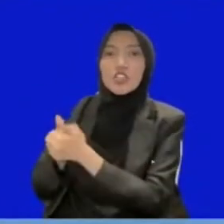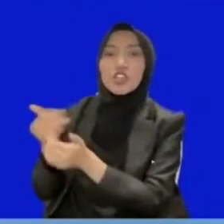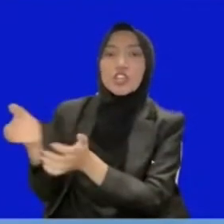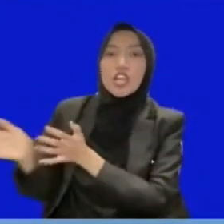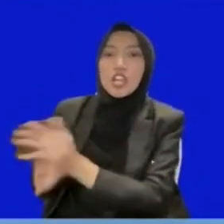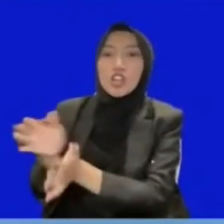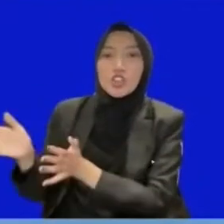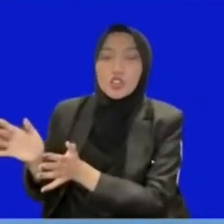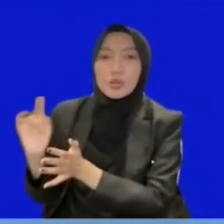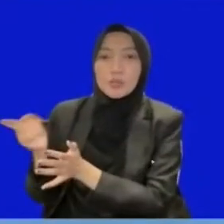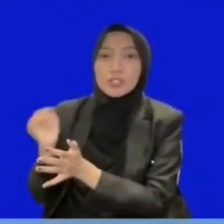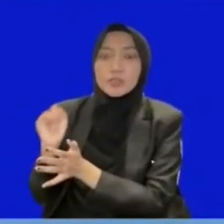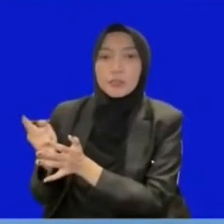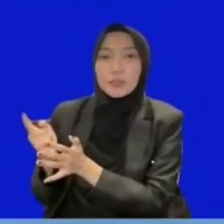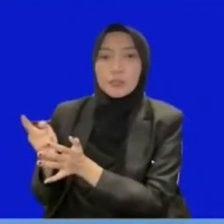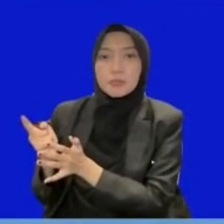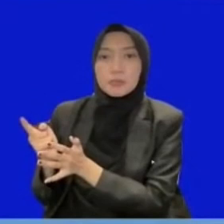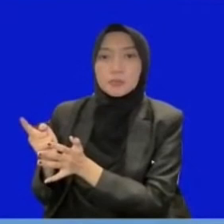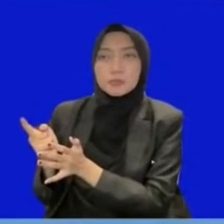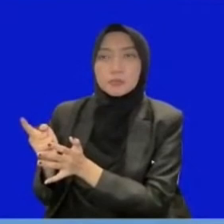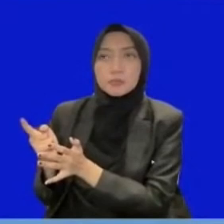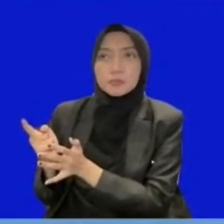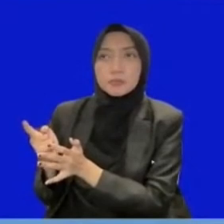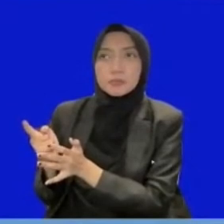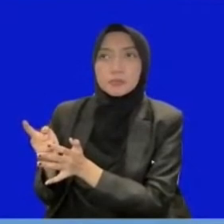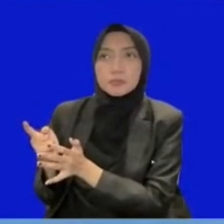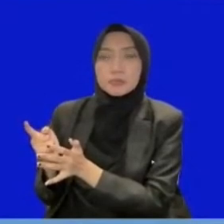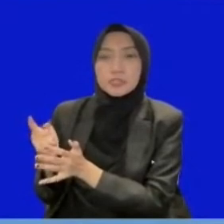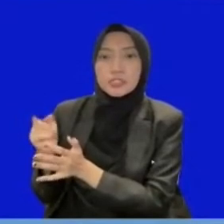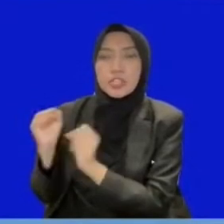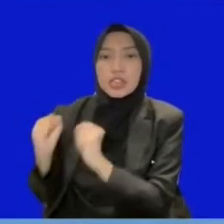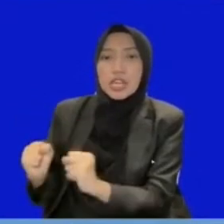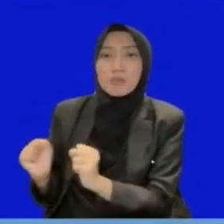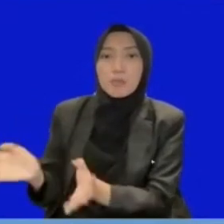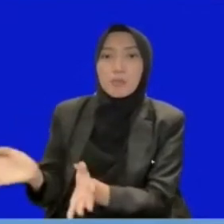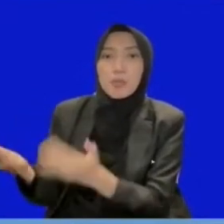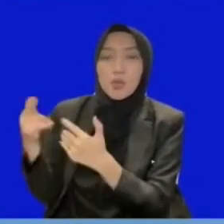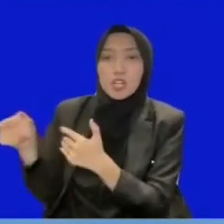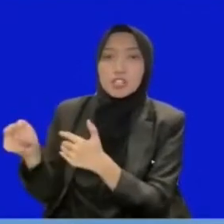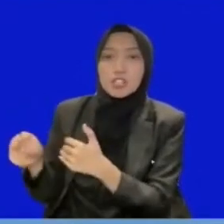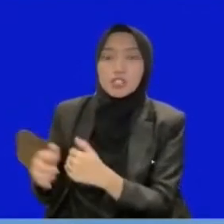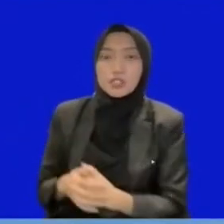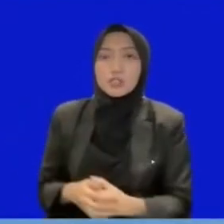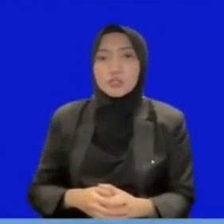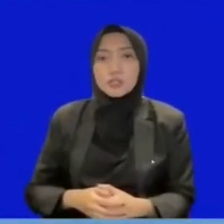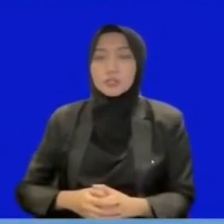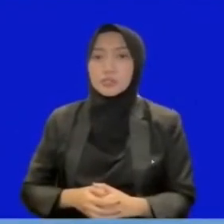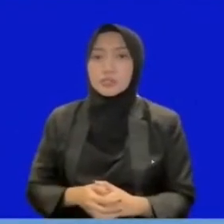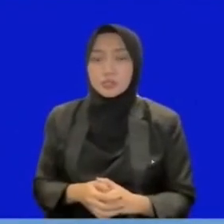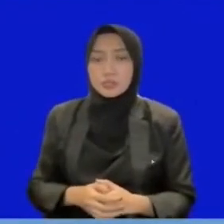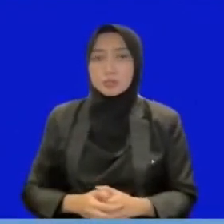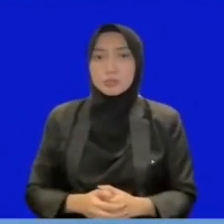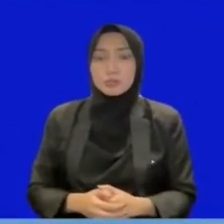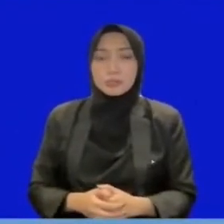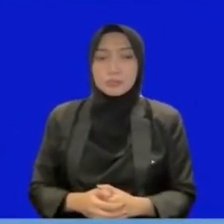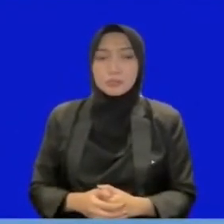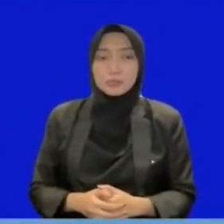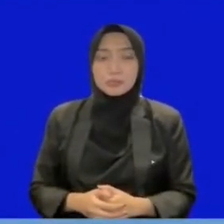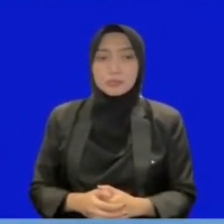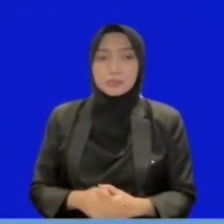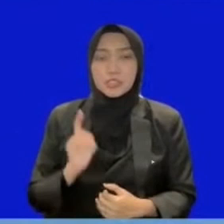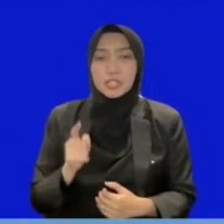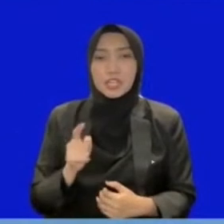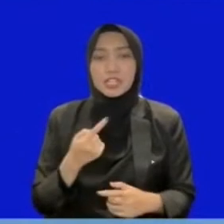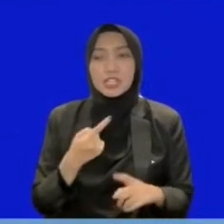kita atur supaya kita tekan pembangunan yang ada di sana gitu. Kemudian ada